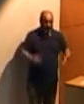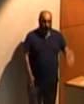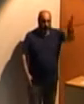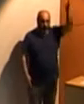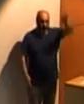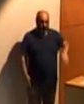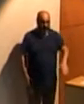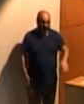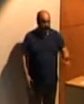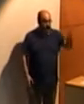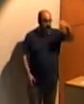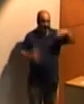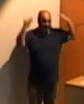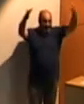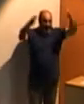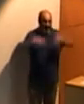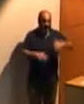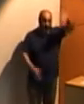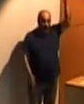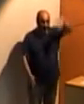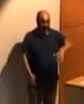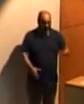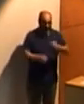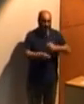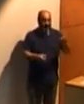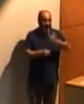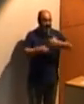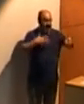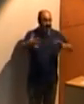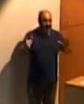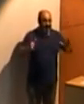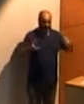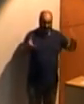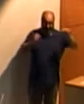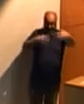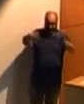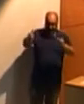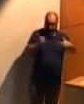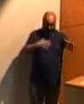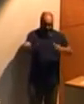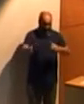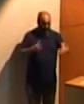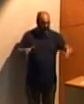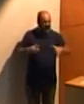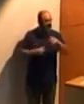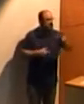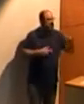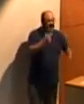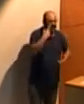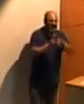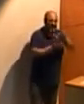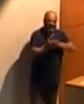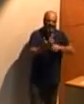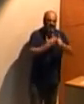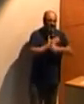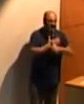le ciel la terre c'est le haut et le bas et il crée des espaces au sein duquel ces espaces vous savez que vous ne sais pas si vous souhaitez du texte biblique